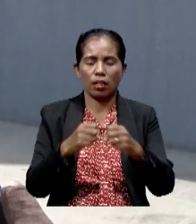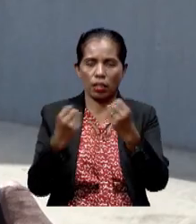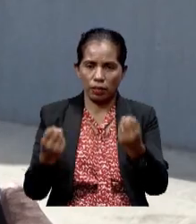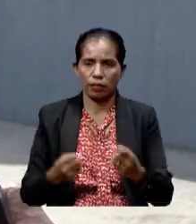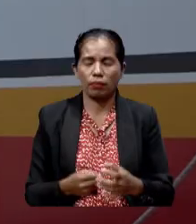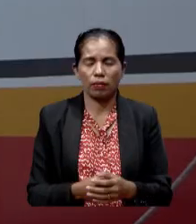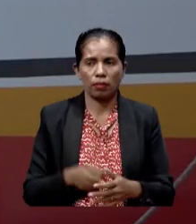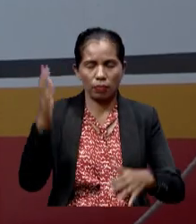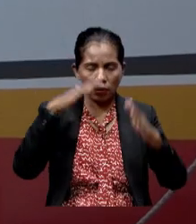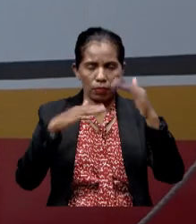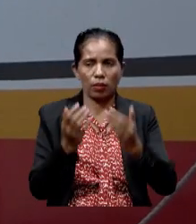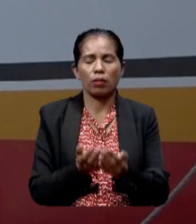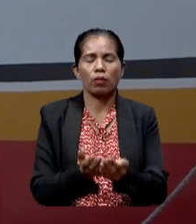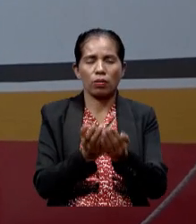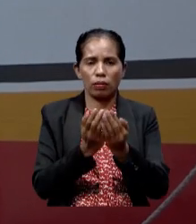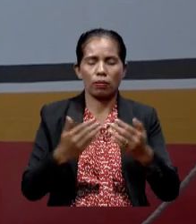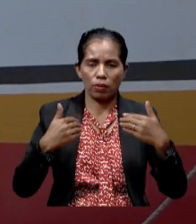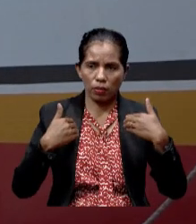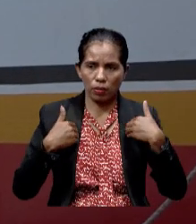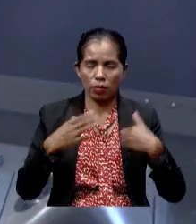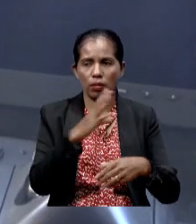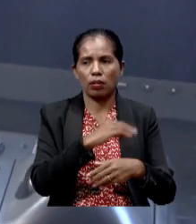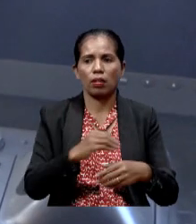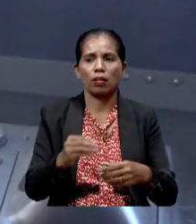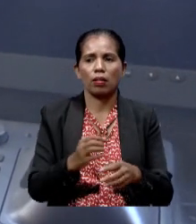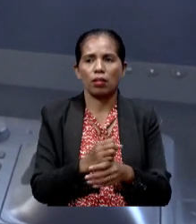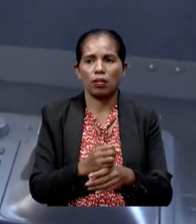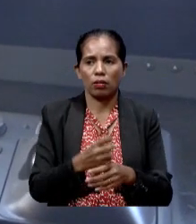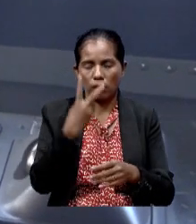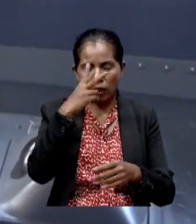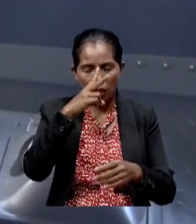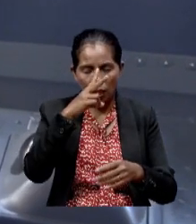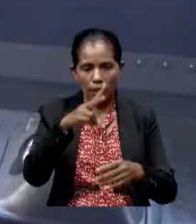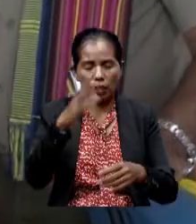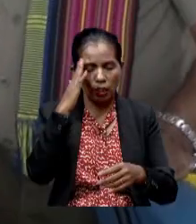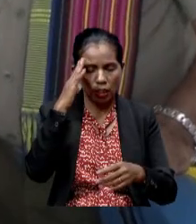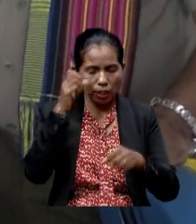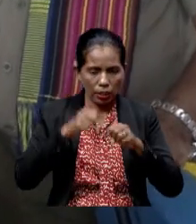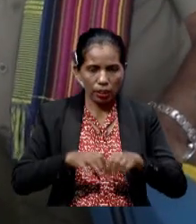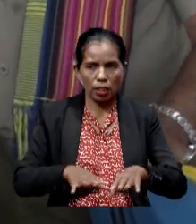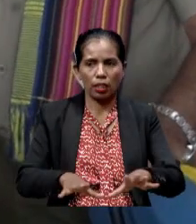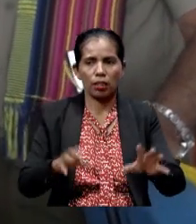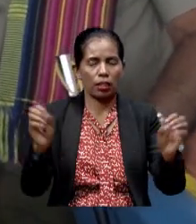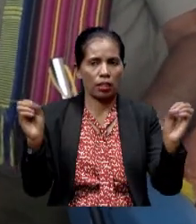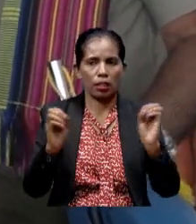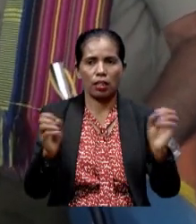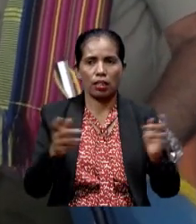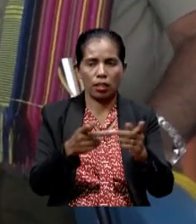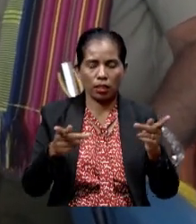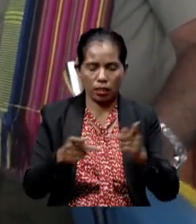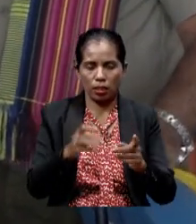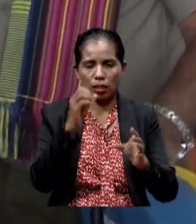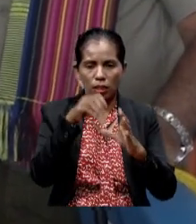Problema ni memang Ro Berling Ramelau iha mak esko sounder ko di deteta tas ini klean la iha mapamentu la iha minoklu